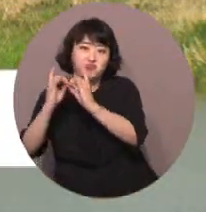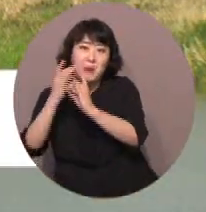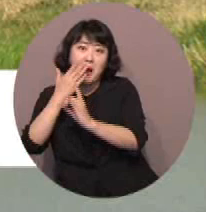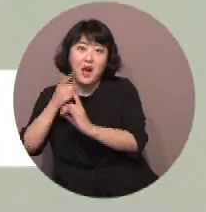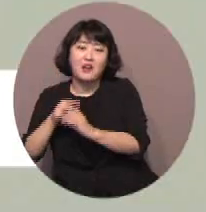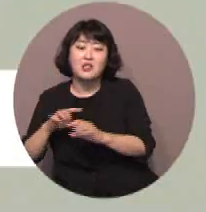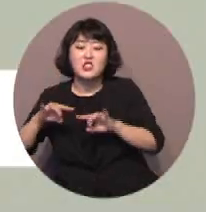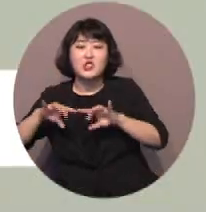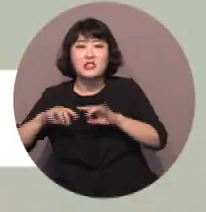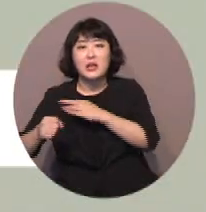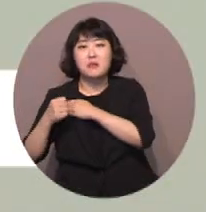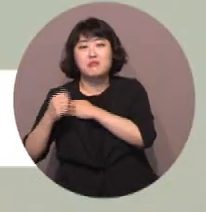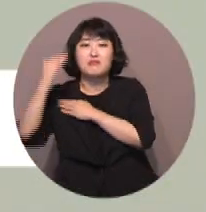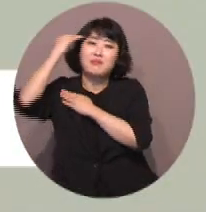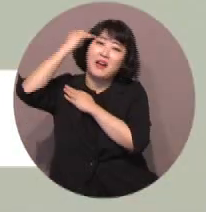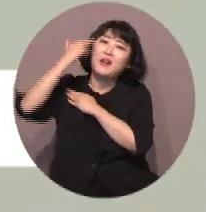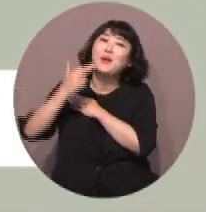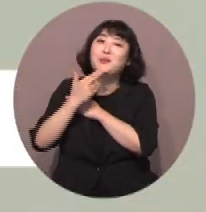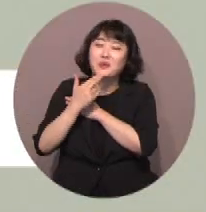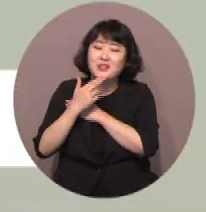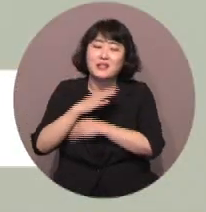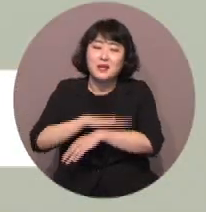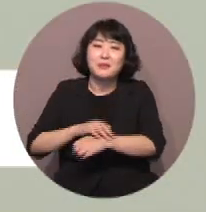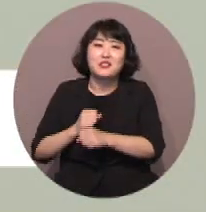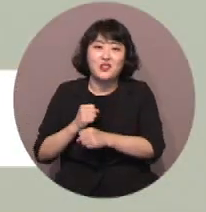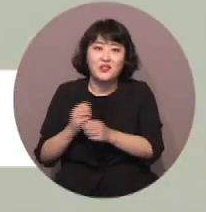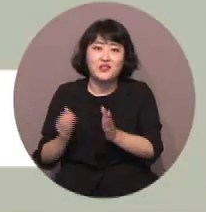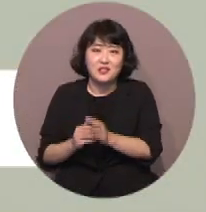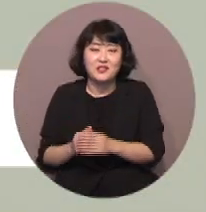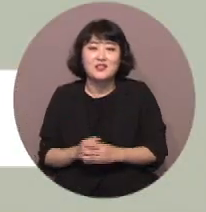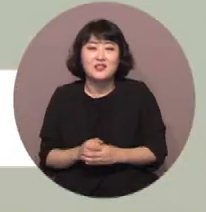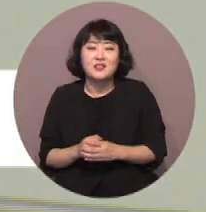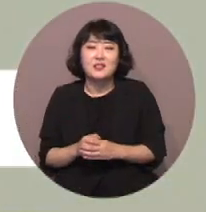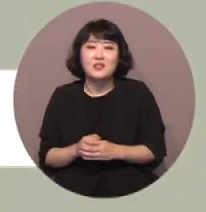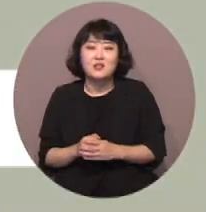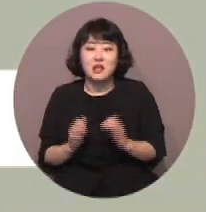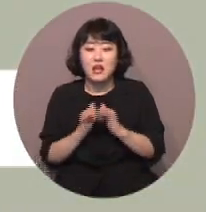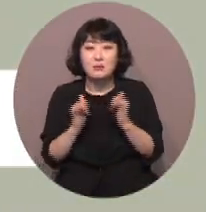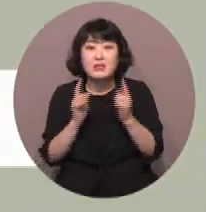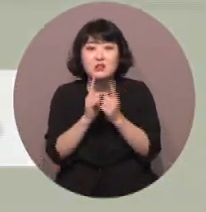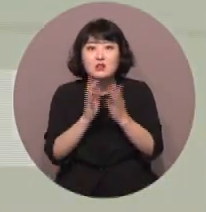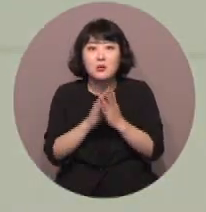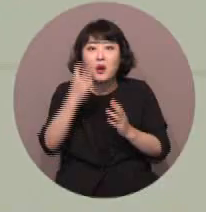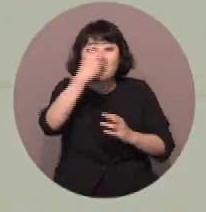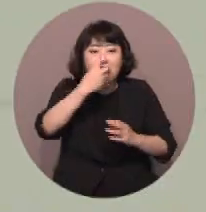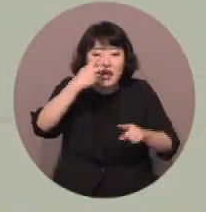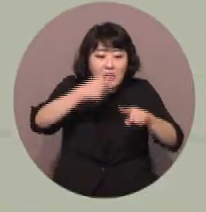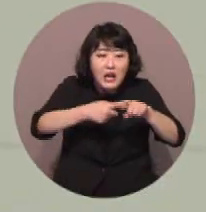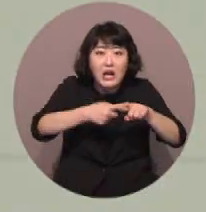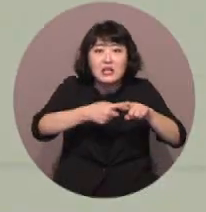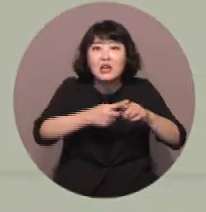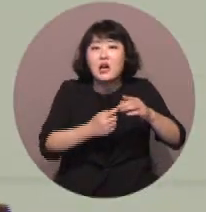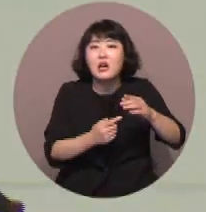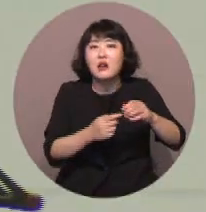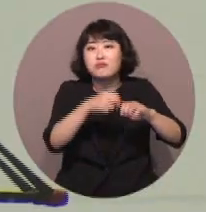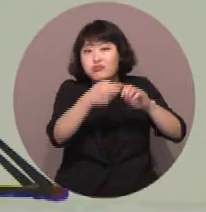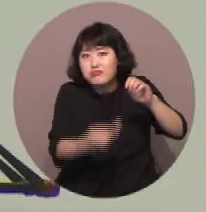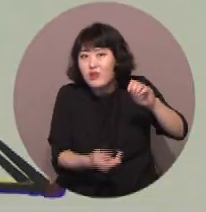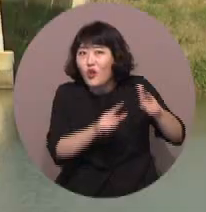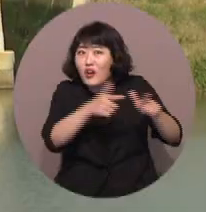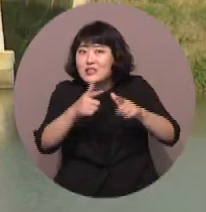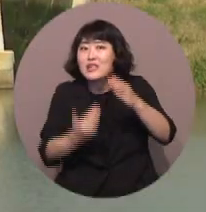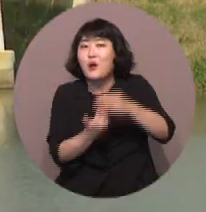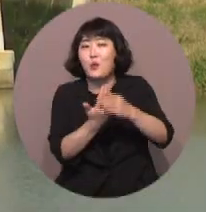전자기파 에도 영향을 받지 않게끔 제작됐으며 철도 여는 사람이 직접 점검하다 발생할 수 있는 안전사고